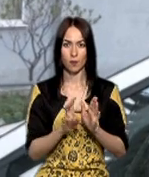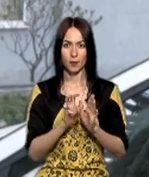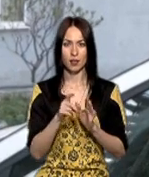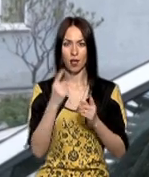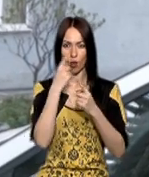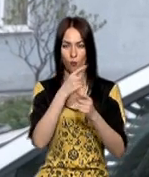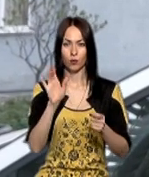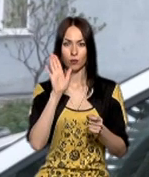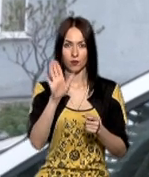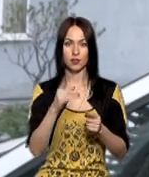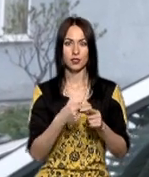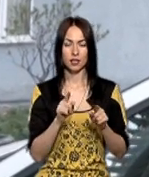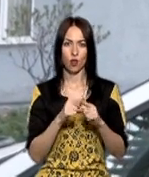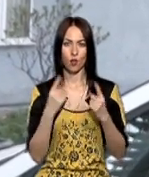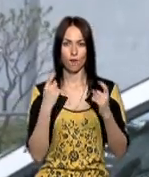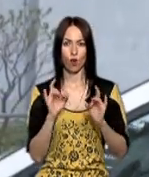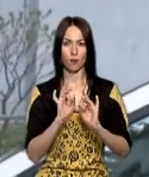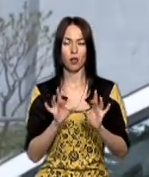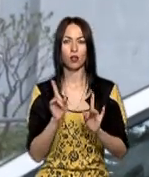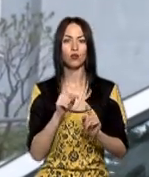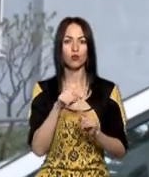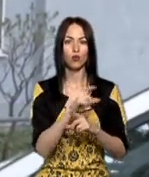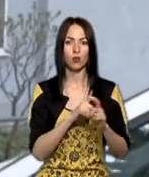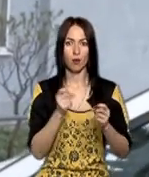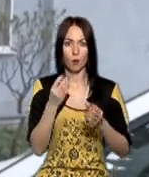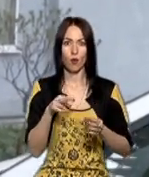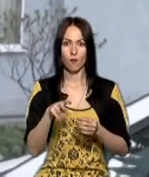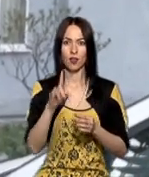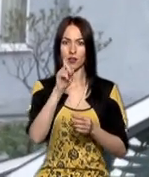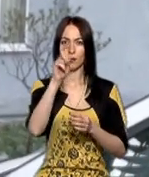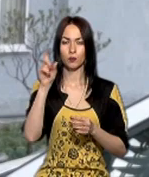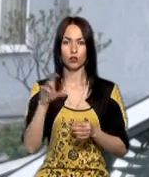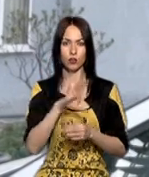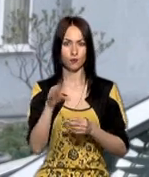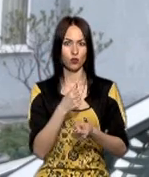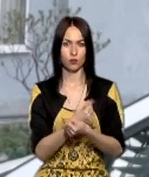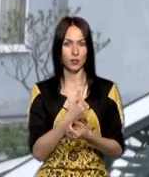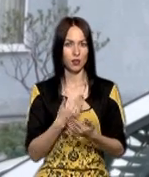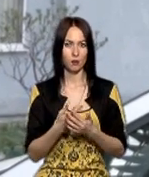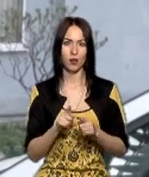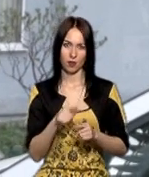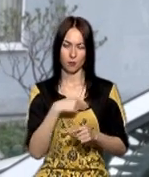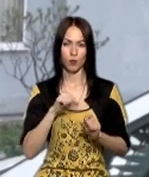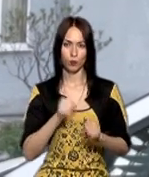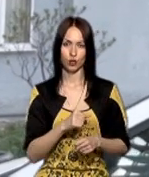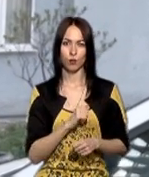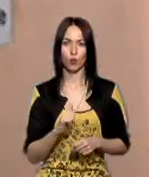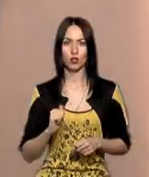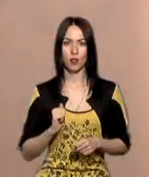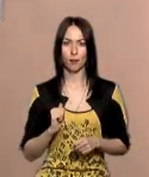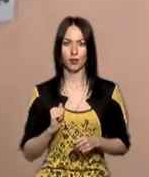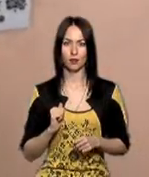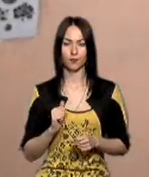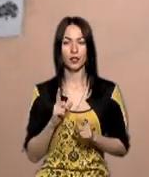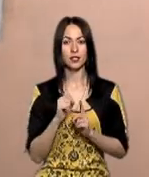повісили оголошення з цією інформацією. Тому що просто вийти і попшикати усе спиртом, наприклад, це ми й самі можемо.